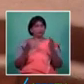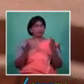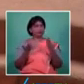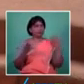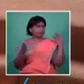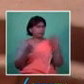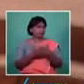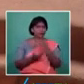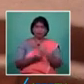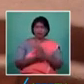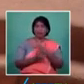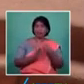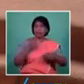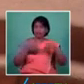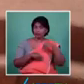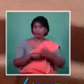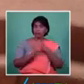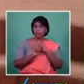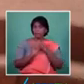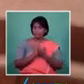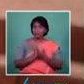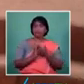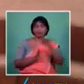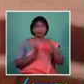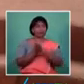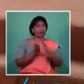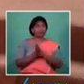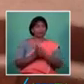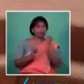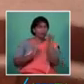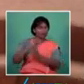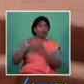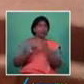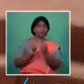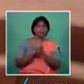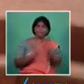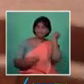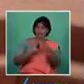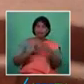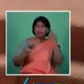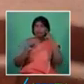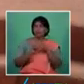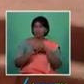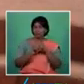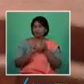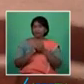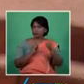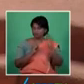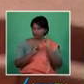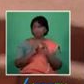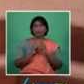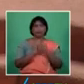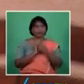දීර්ඝ කාලයක් තිස්සේ රැකගත් මාගේ දේශපාලන ප්‍රතිපත්ති වලට හා මාගේ සමාජ මෙහෙයට අවලාද නැගමි මඩ පෙරහැර එල්ල කිරීම සමහර කටයුතු කරමින්